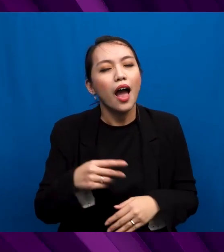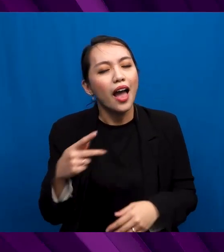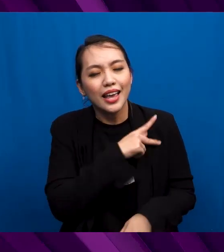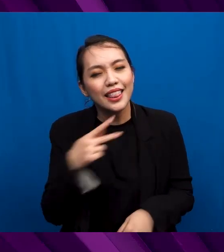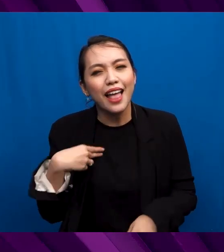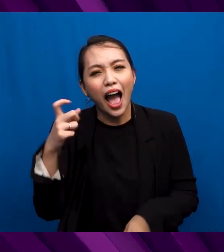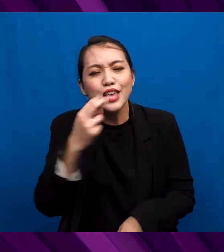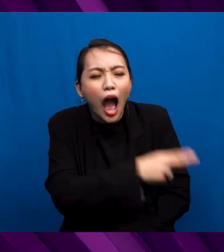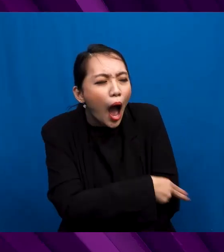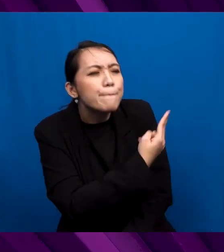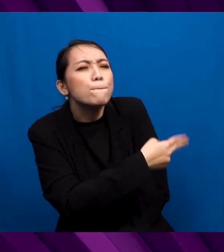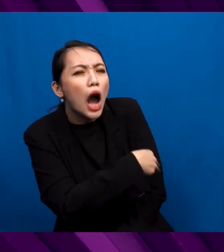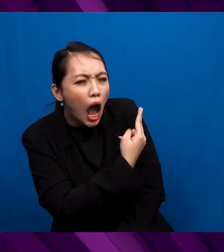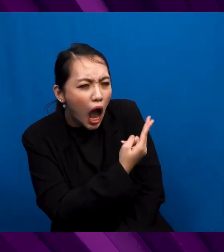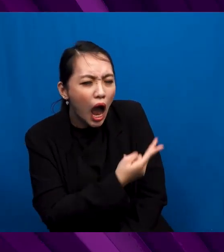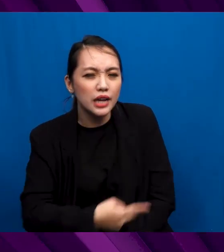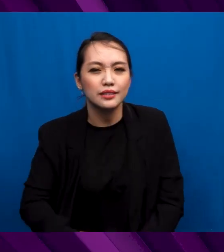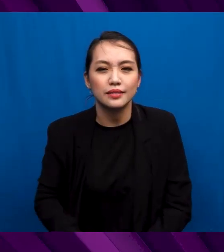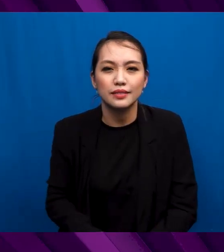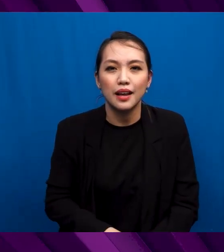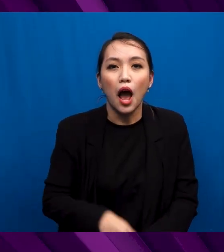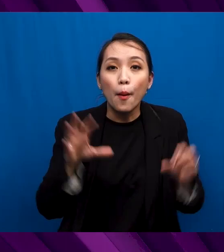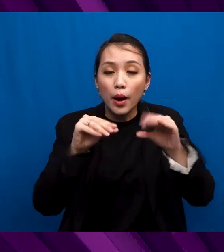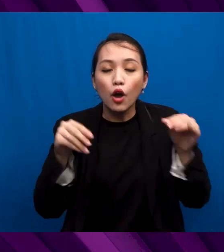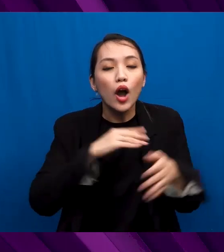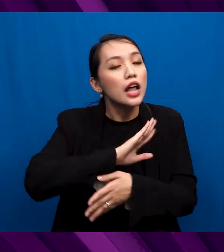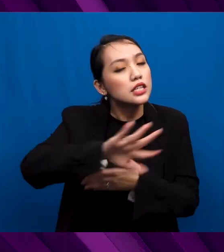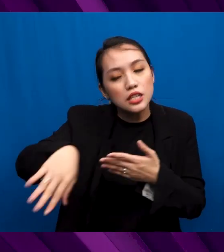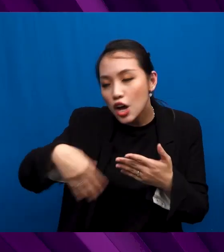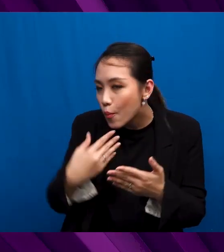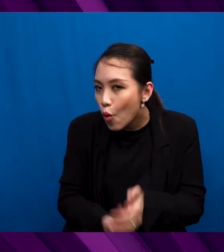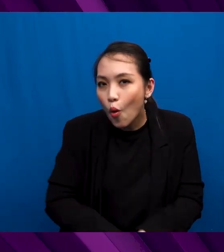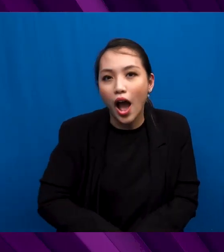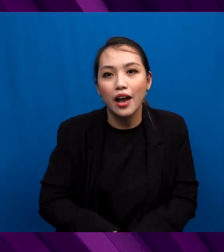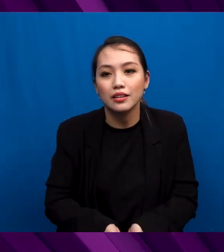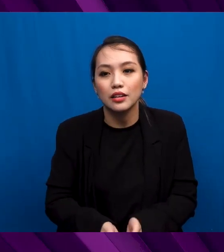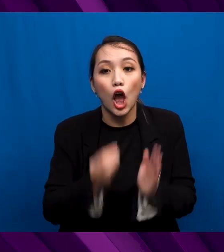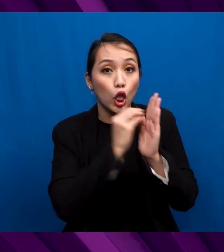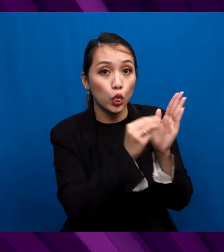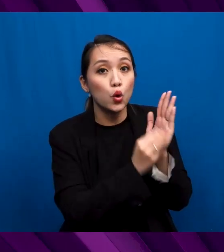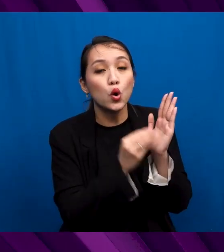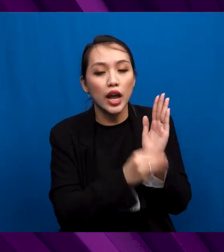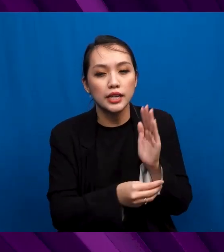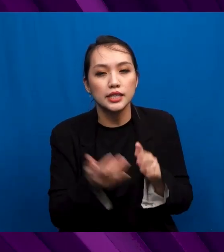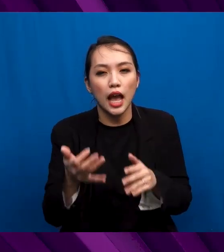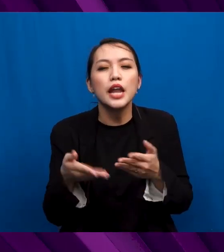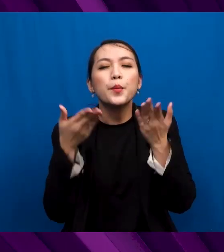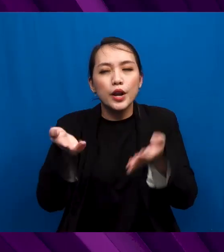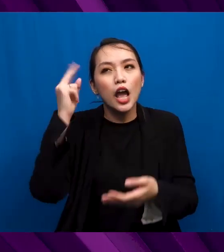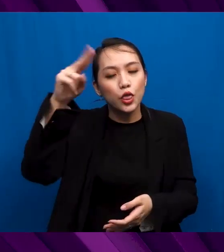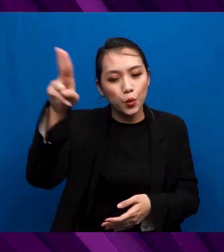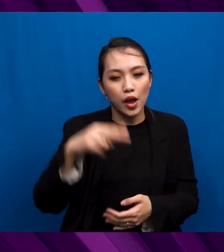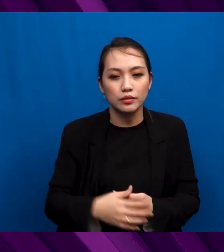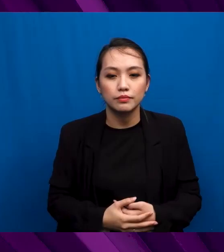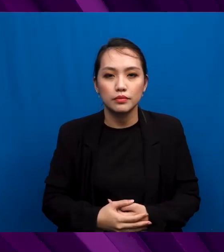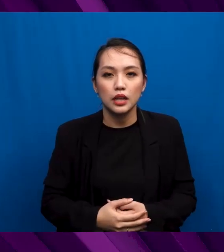yang tidak berguna melakukan semua tugas yang diembankan oleh Tuhan. Sekalipun aku tidak layak, aku hanya layak